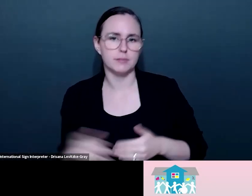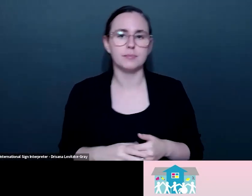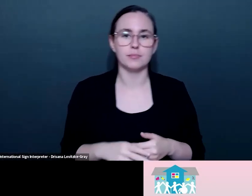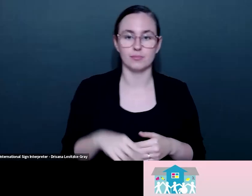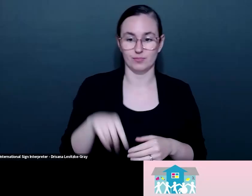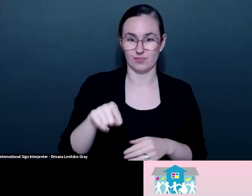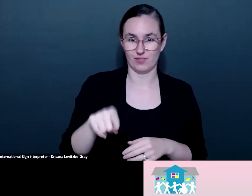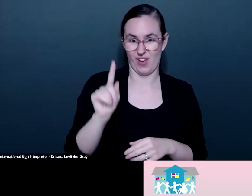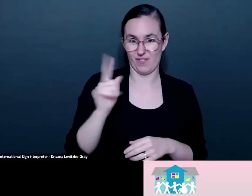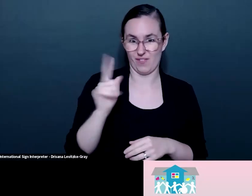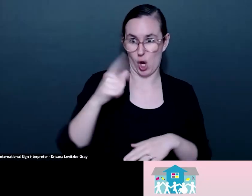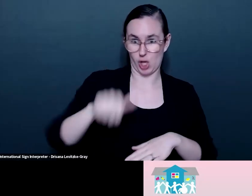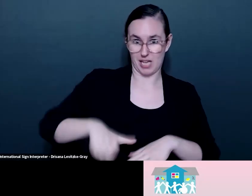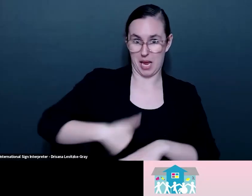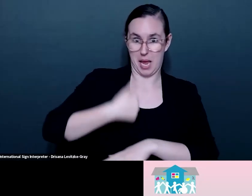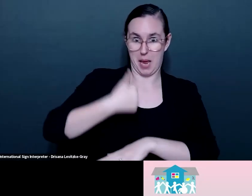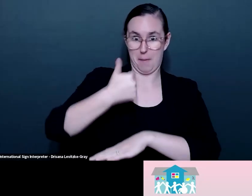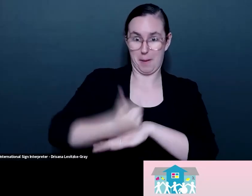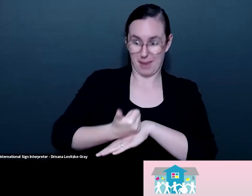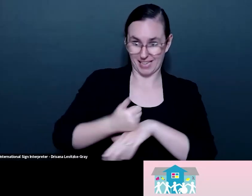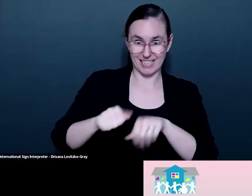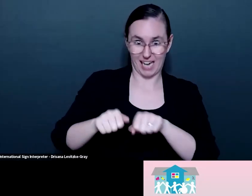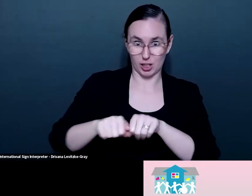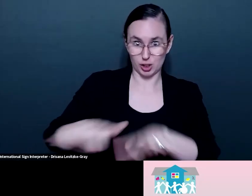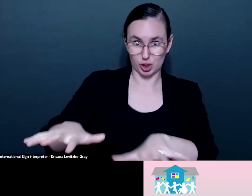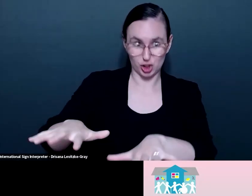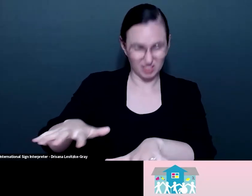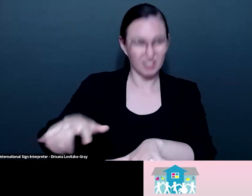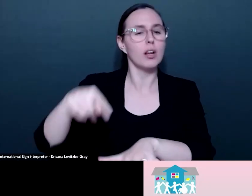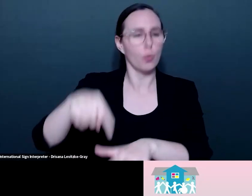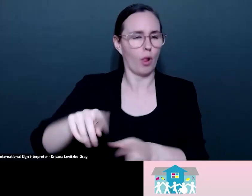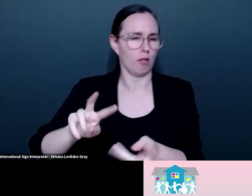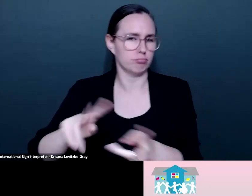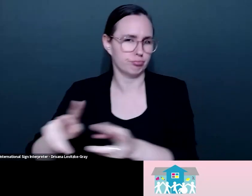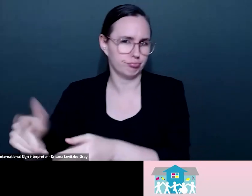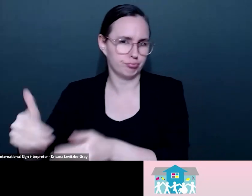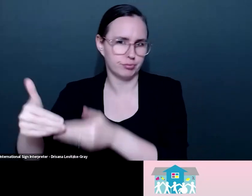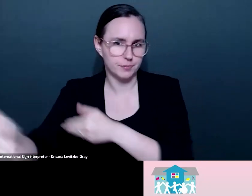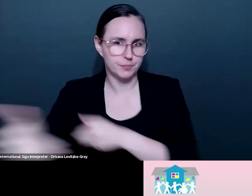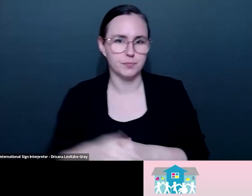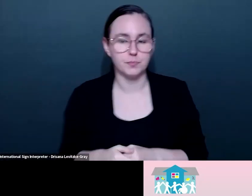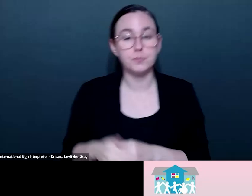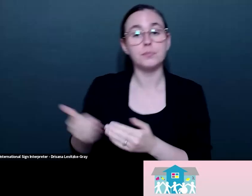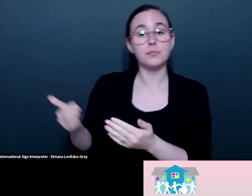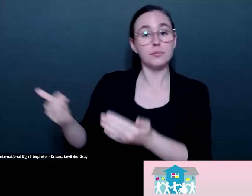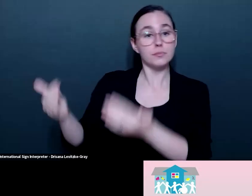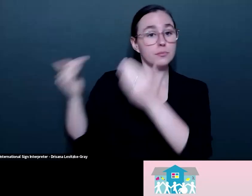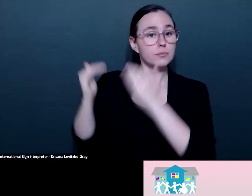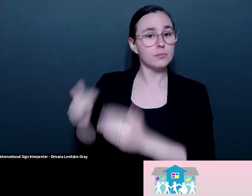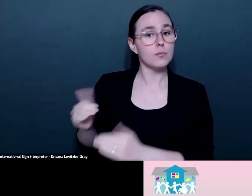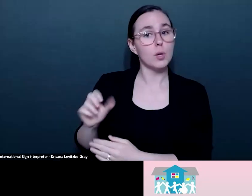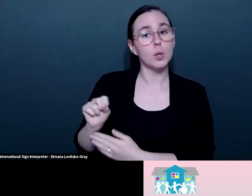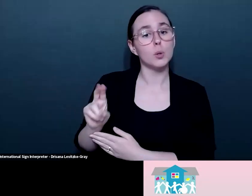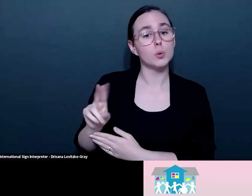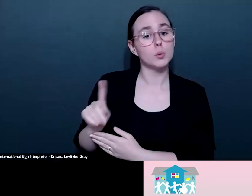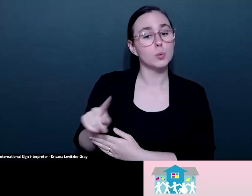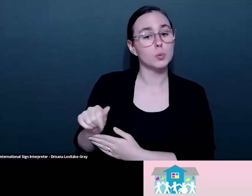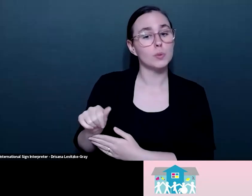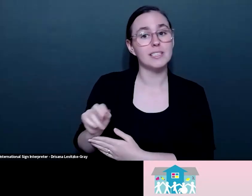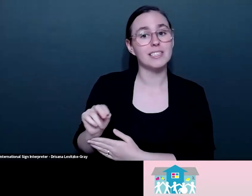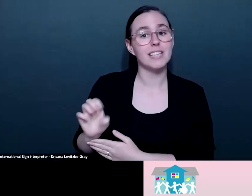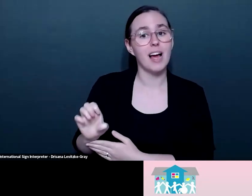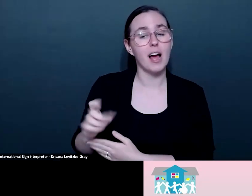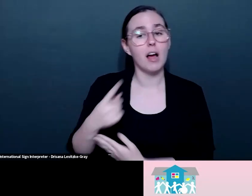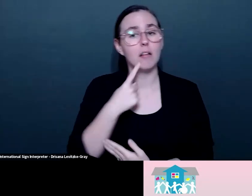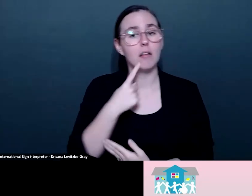Suzanne demande, est-ce que nous pouvons mettre le module d'éducation inclusive? Est-ce qu'il peut être fait?